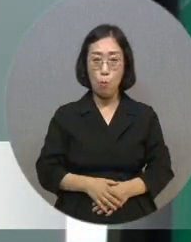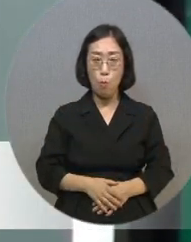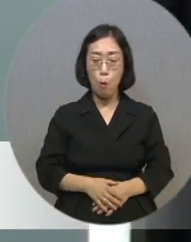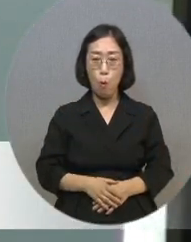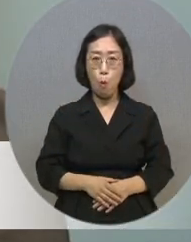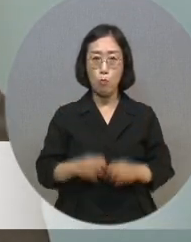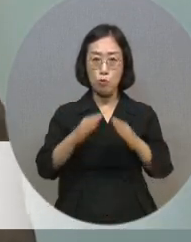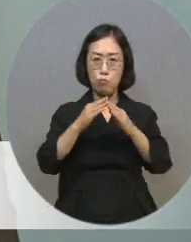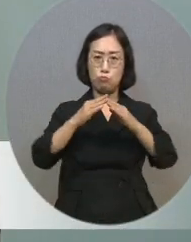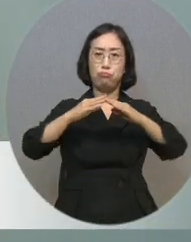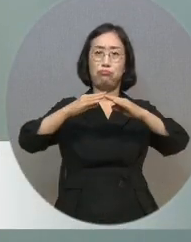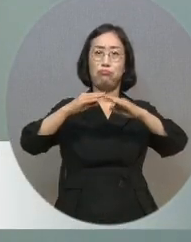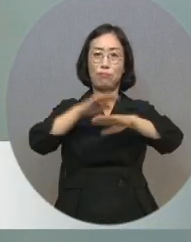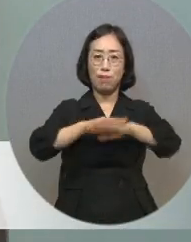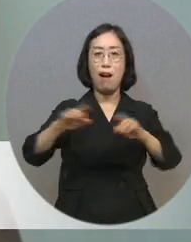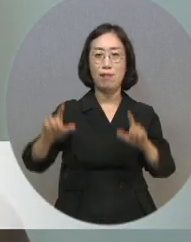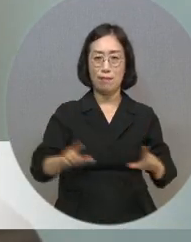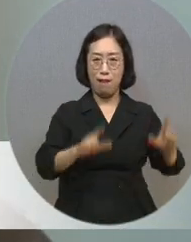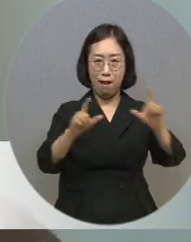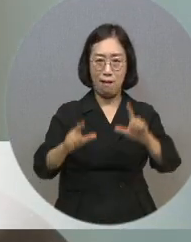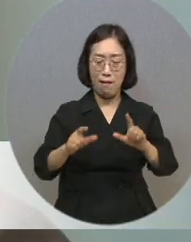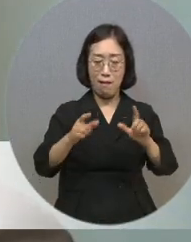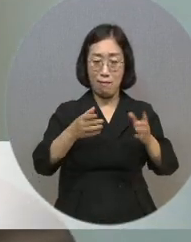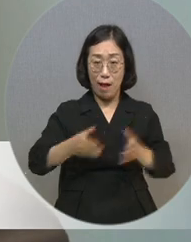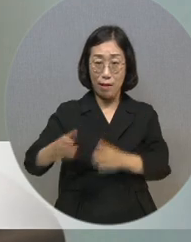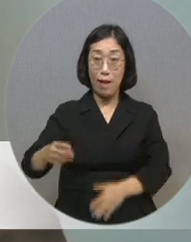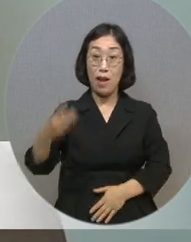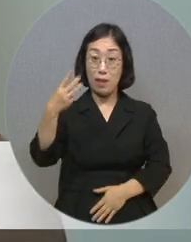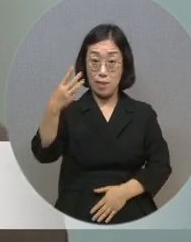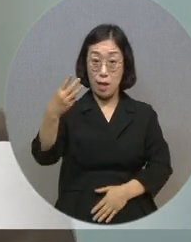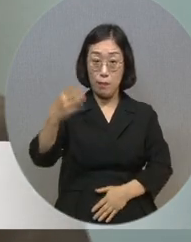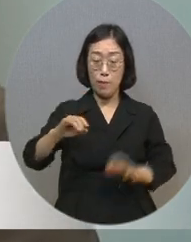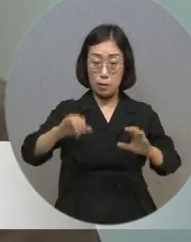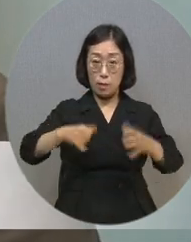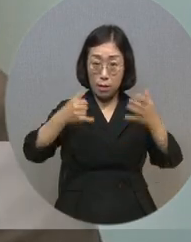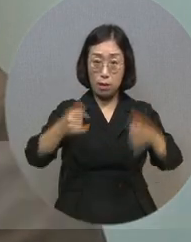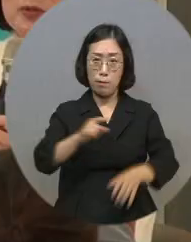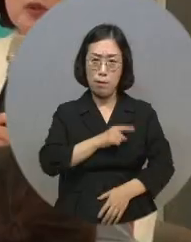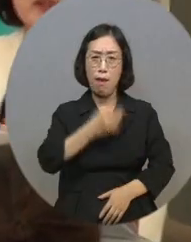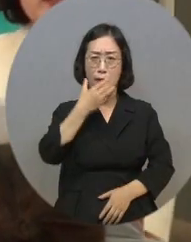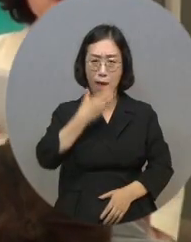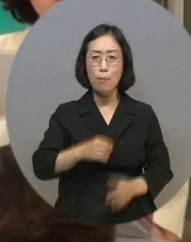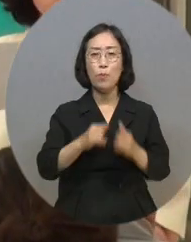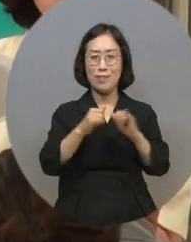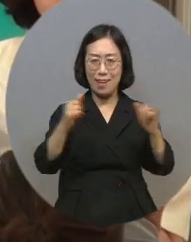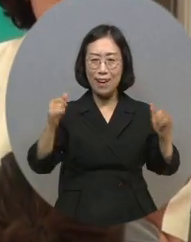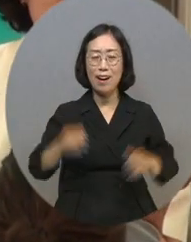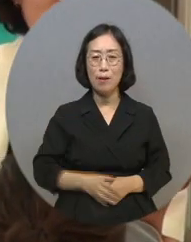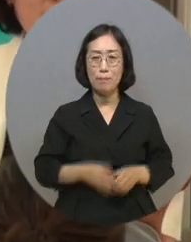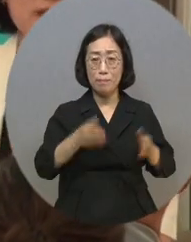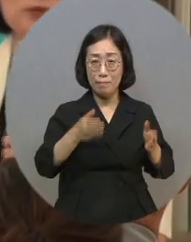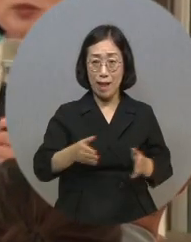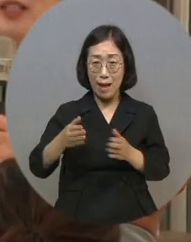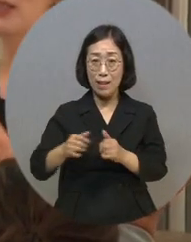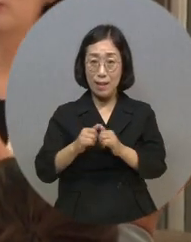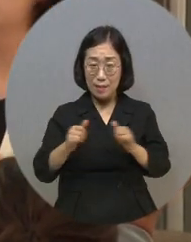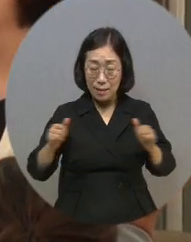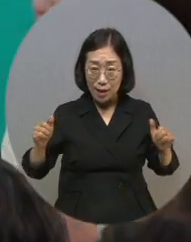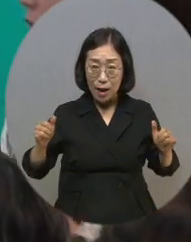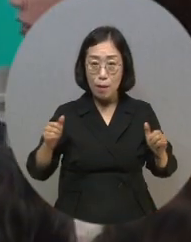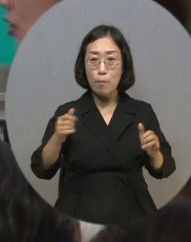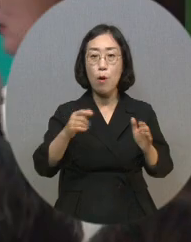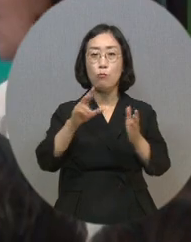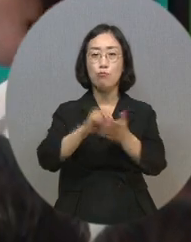재벌처럼 삽니다. 자식 3명만 있으면 세상에서 제일 행복한 사람입니다. 출생률 해결을 위한 정책 방향에